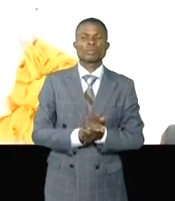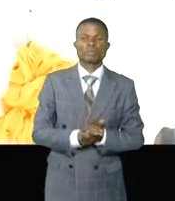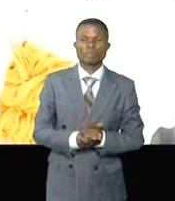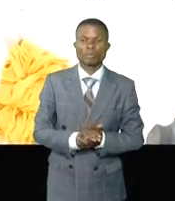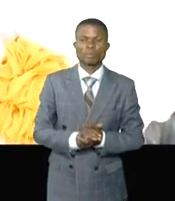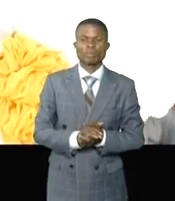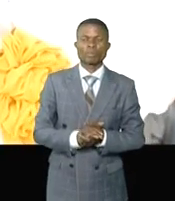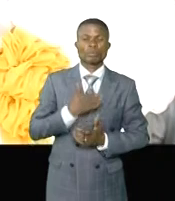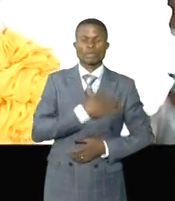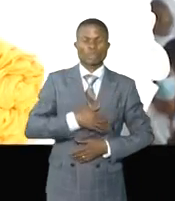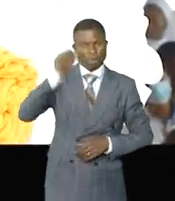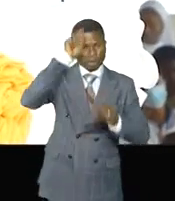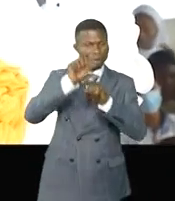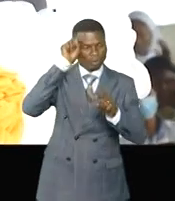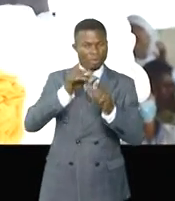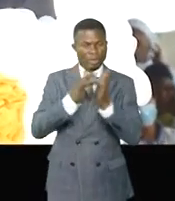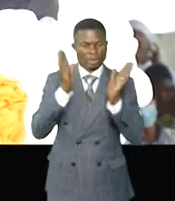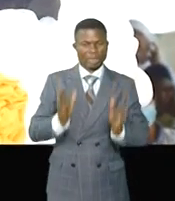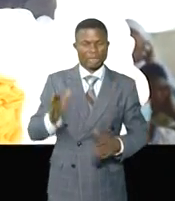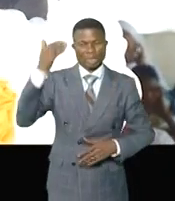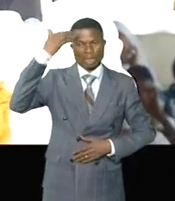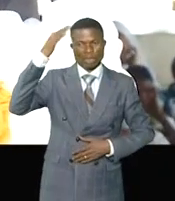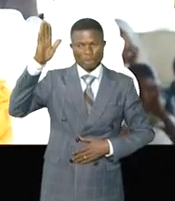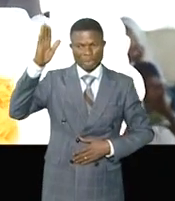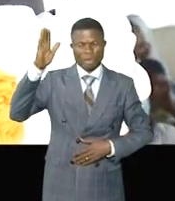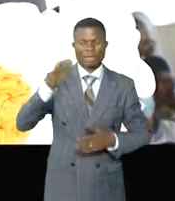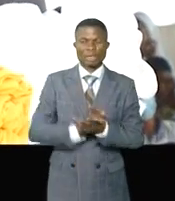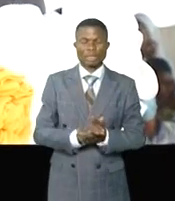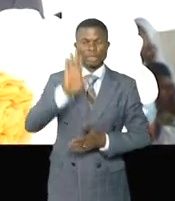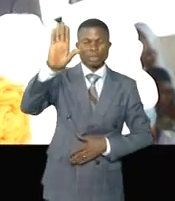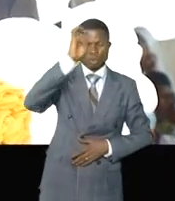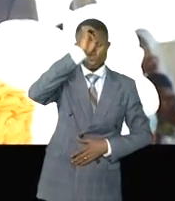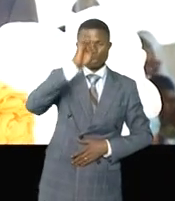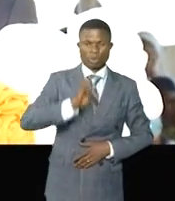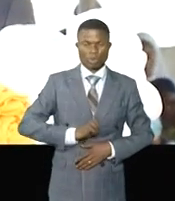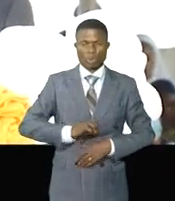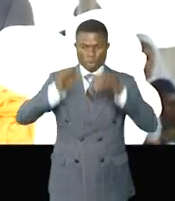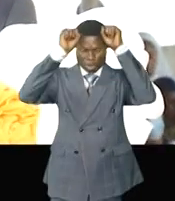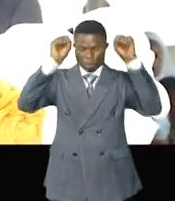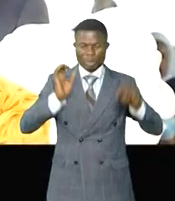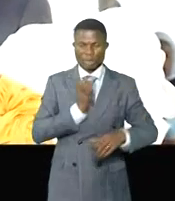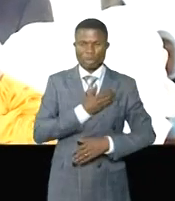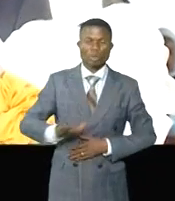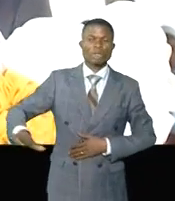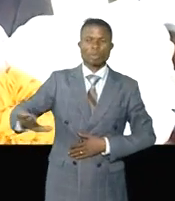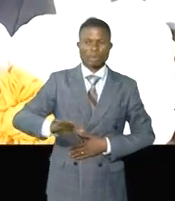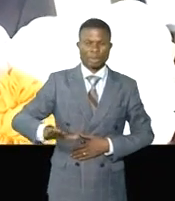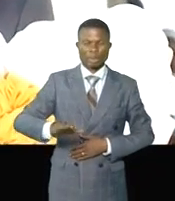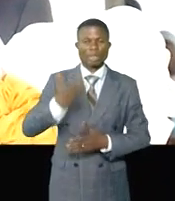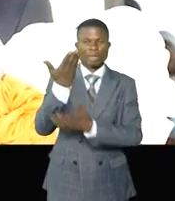Chers frères et sœurs chrétiens de Mbandaka, Son Excellence, Monsieur le Président de la République, vous